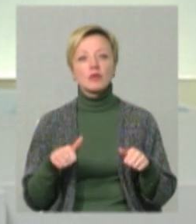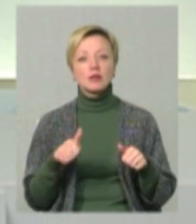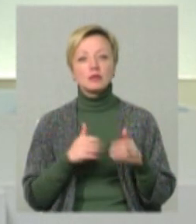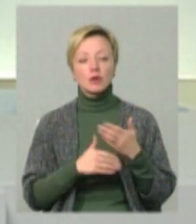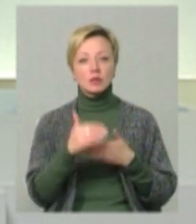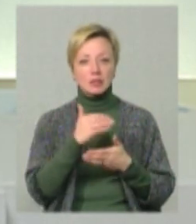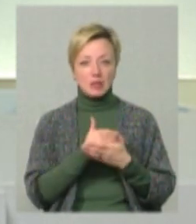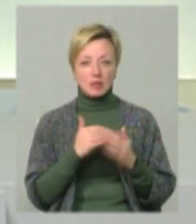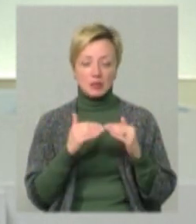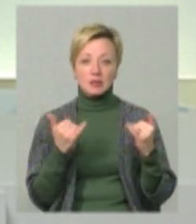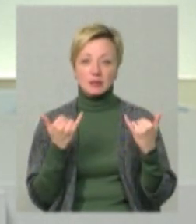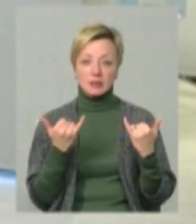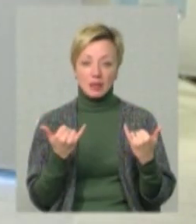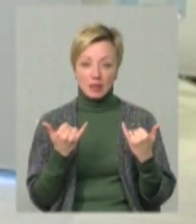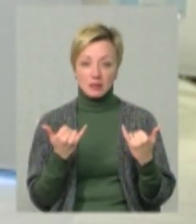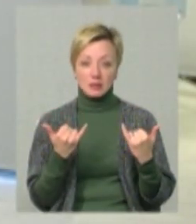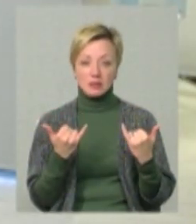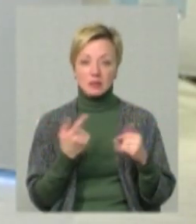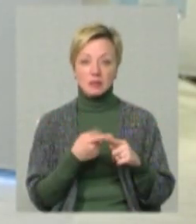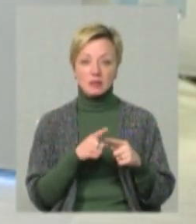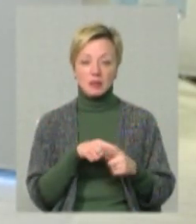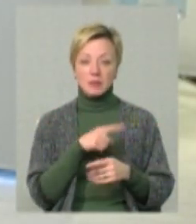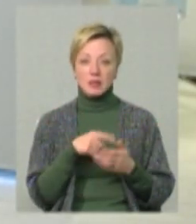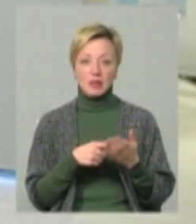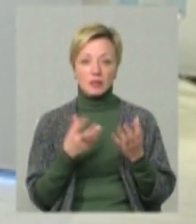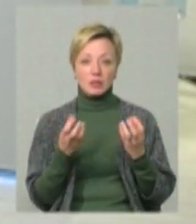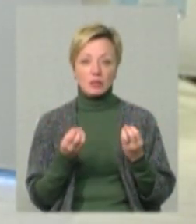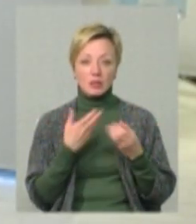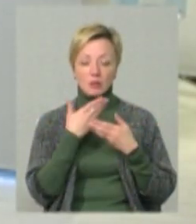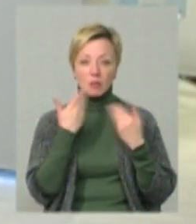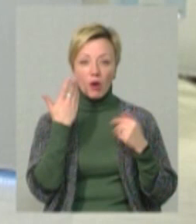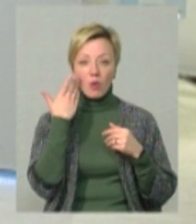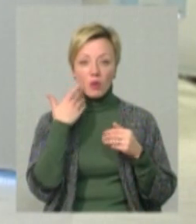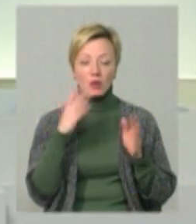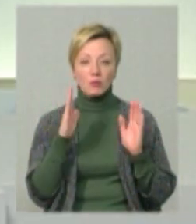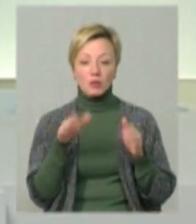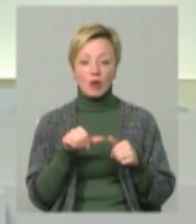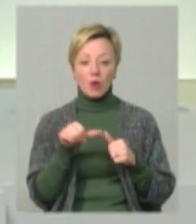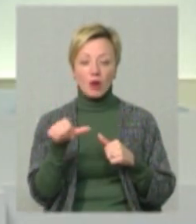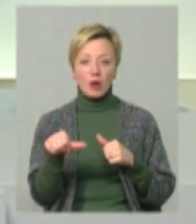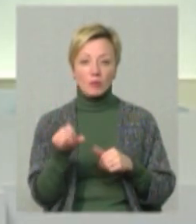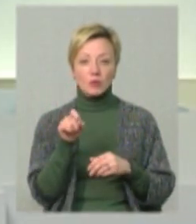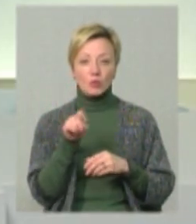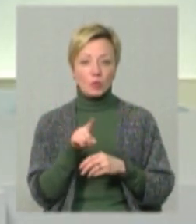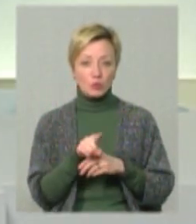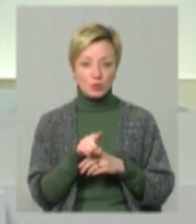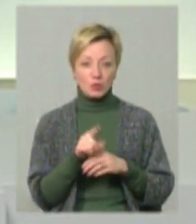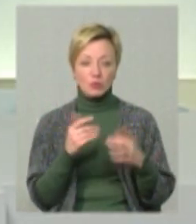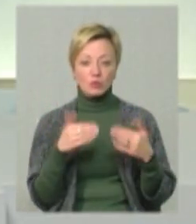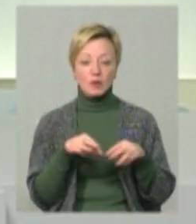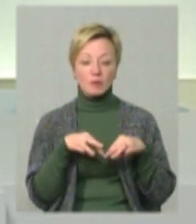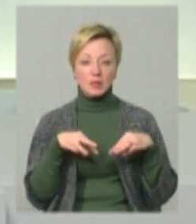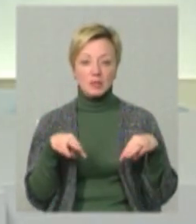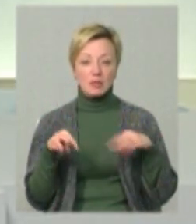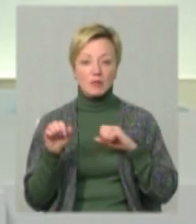вже останнім етапом. Тобто наразі, буквально зараз, це питання ще не стоїть, але коли буде окреме доручення вже